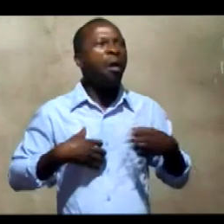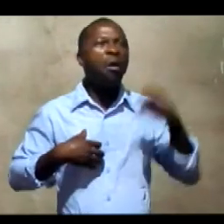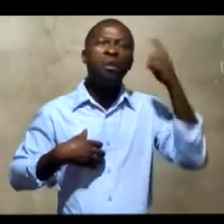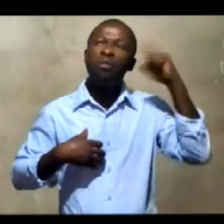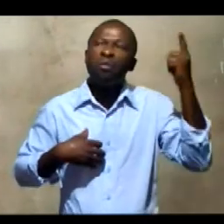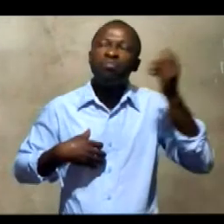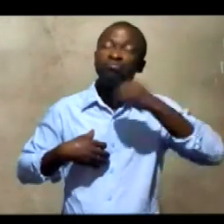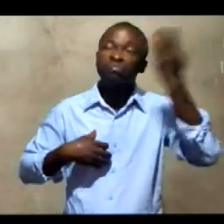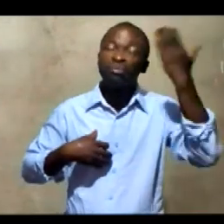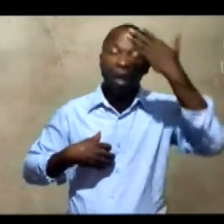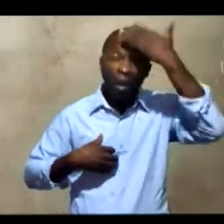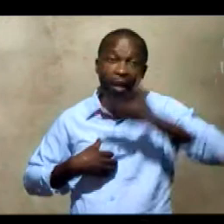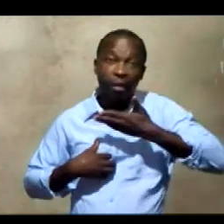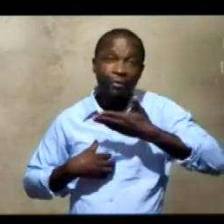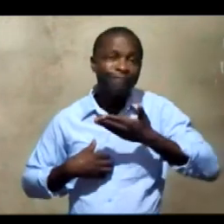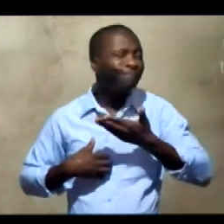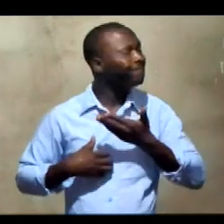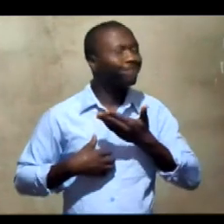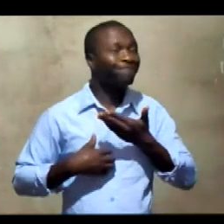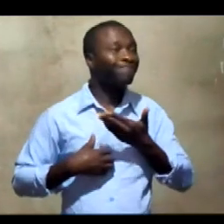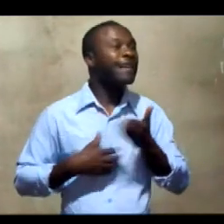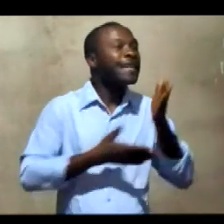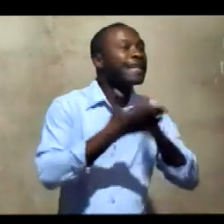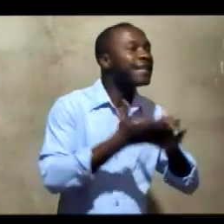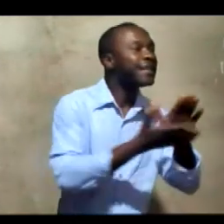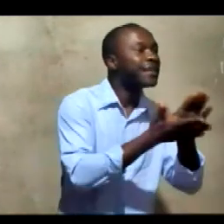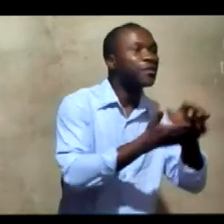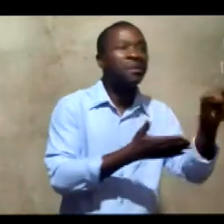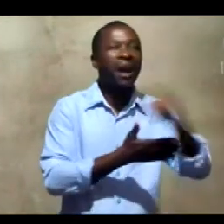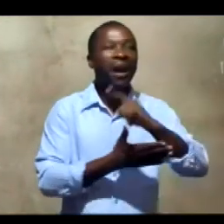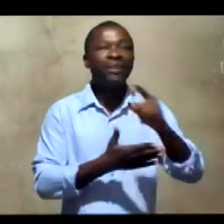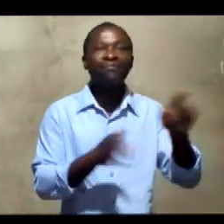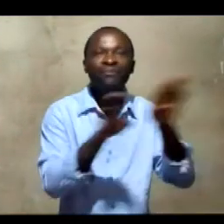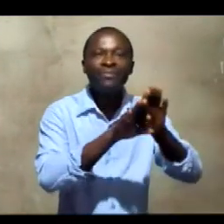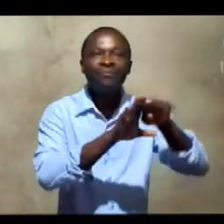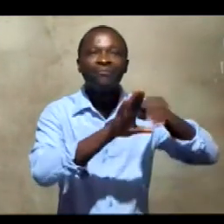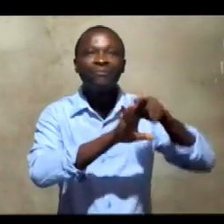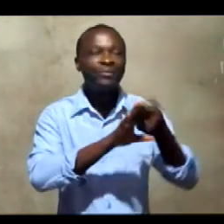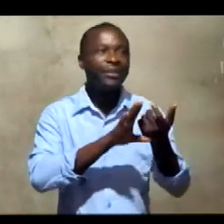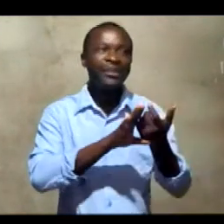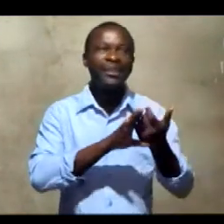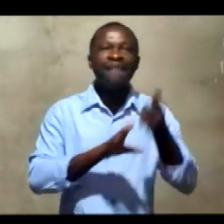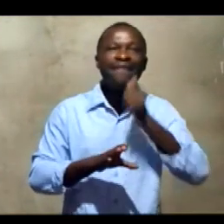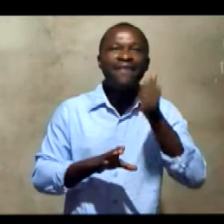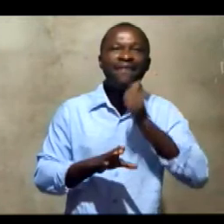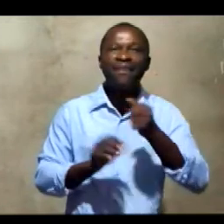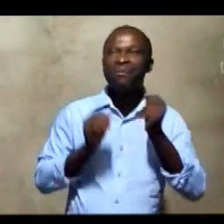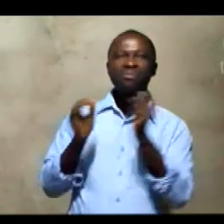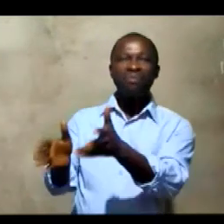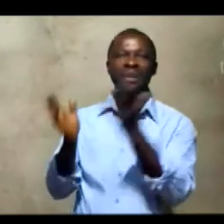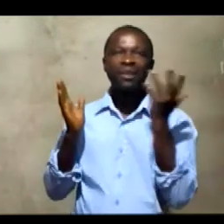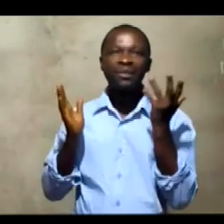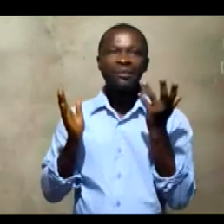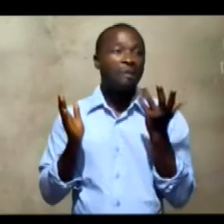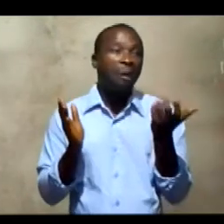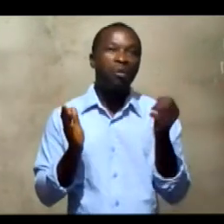l'insécurité, par le terrorisme, par les conflits interethniques. Les écoles sont fermées, les villages sont incendiés, les filles sont